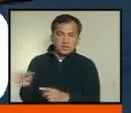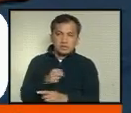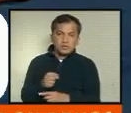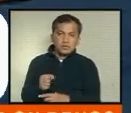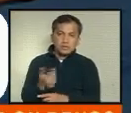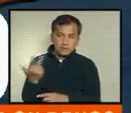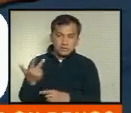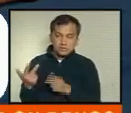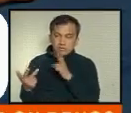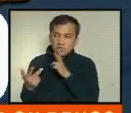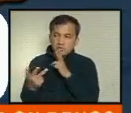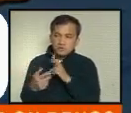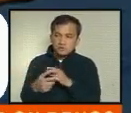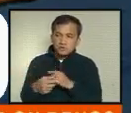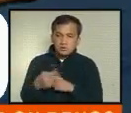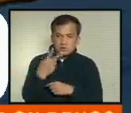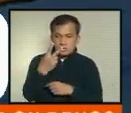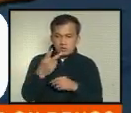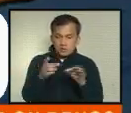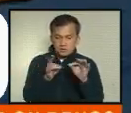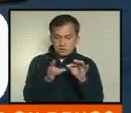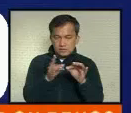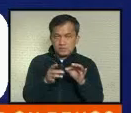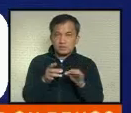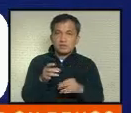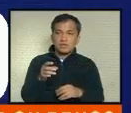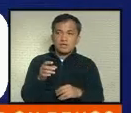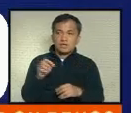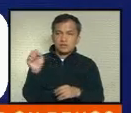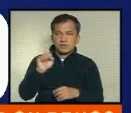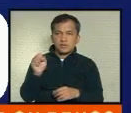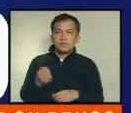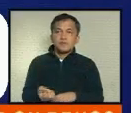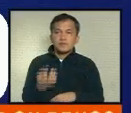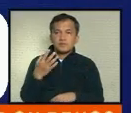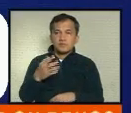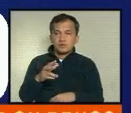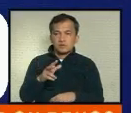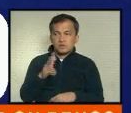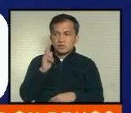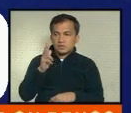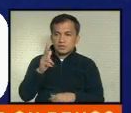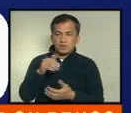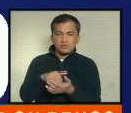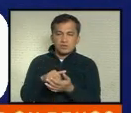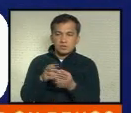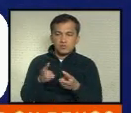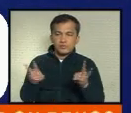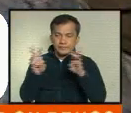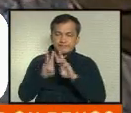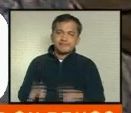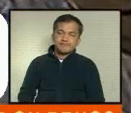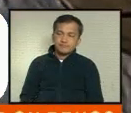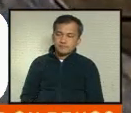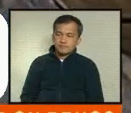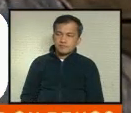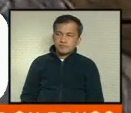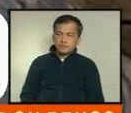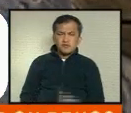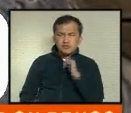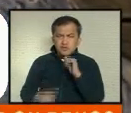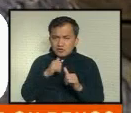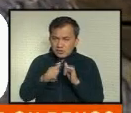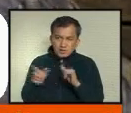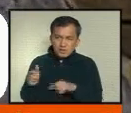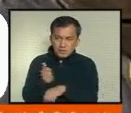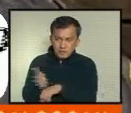mga suspect ang dalawang sachet ng hinihinalang shabu na abot sa 30,000 piso ang halaga. Itinanggi naman nila